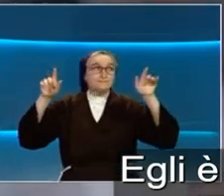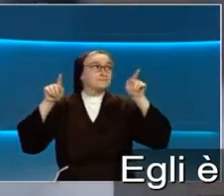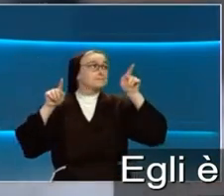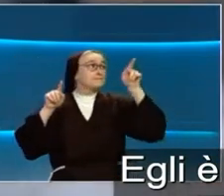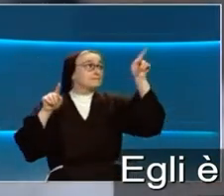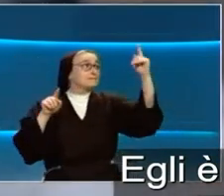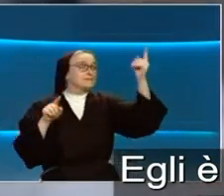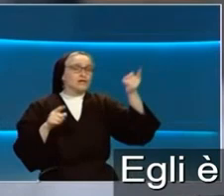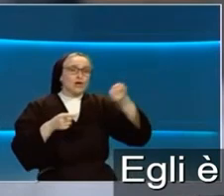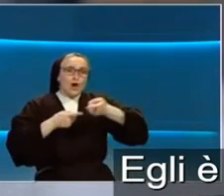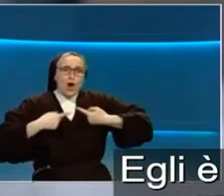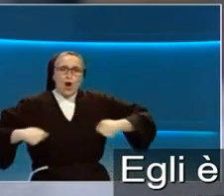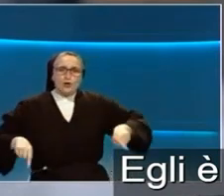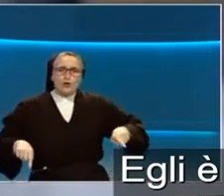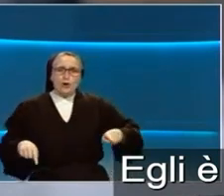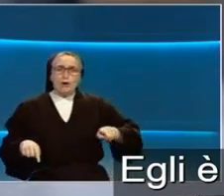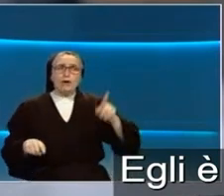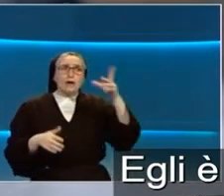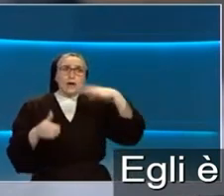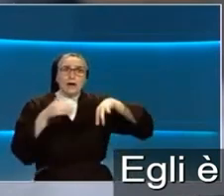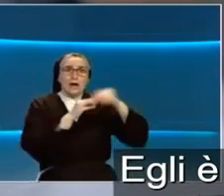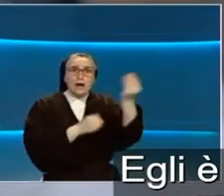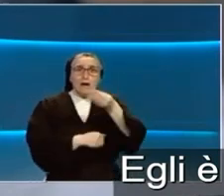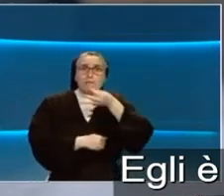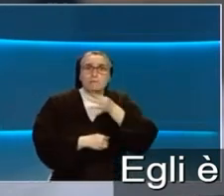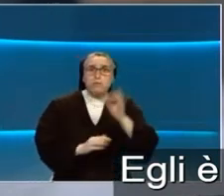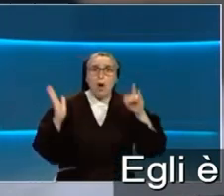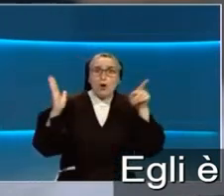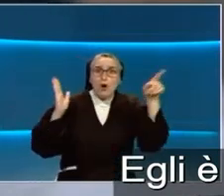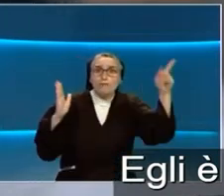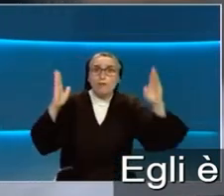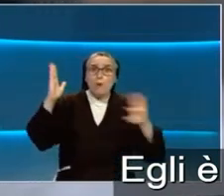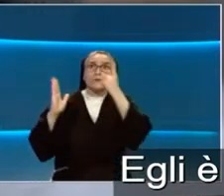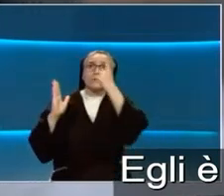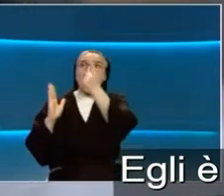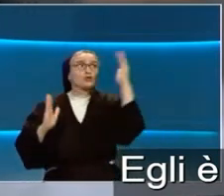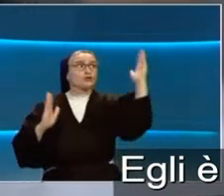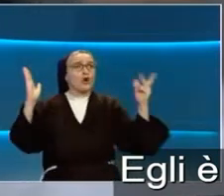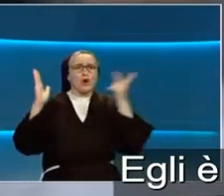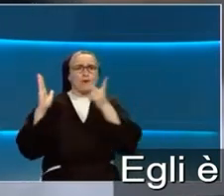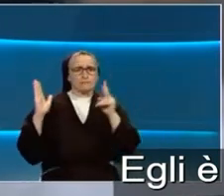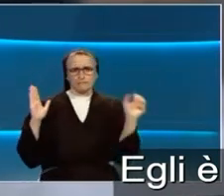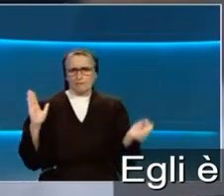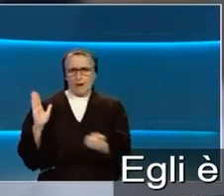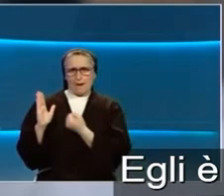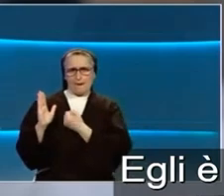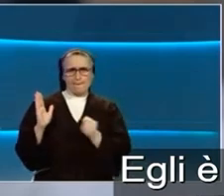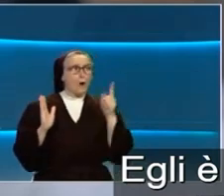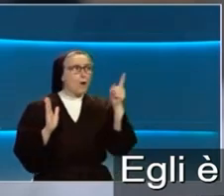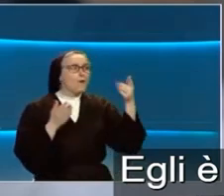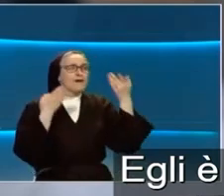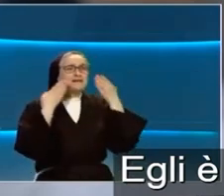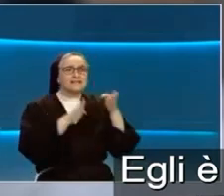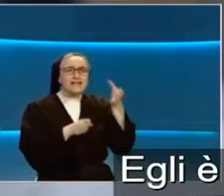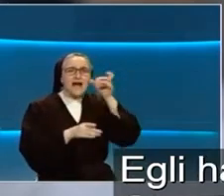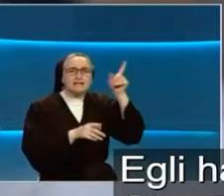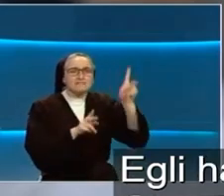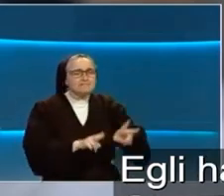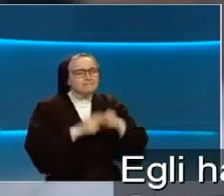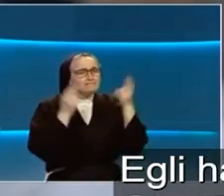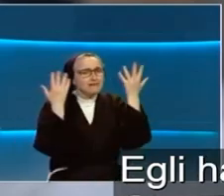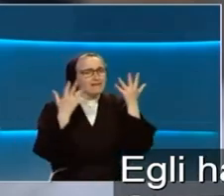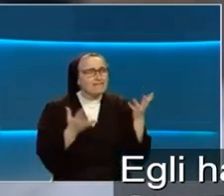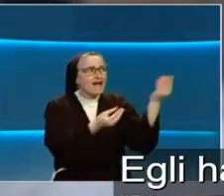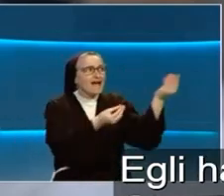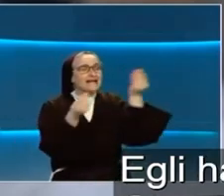è il nostro Dio. E nessun altro può essere confrontato con Lui. Egli ha scoperto ogni via della sapienza e